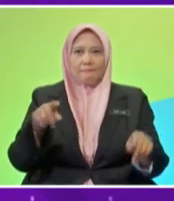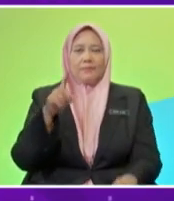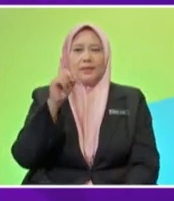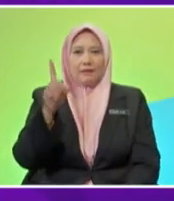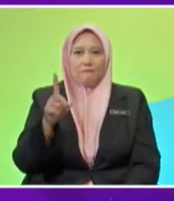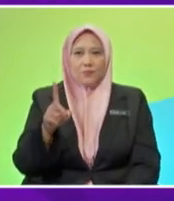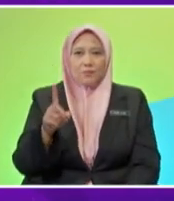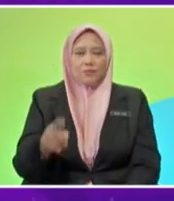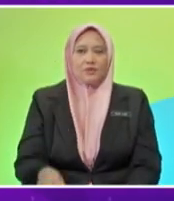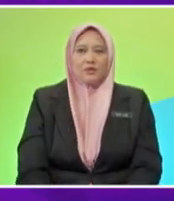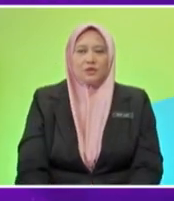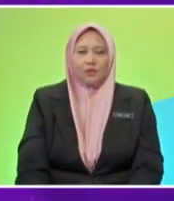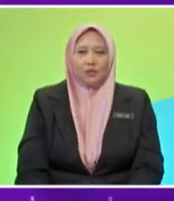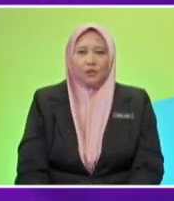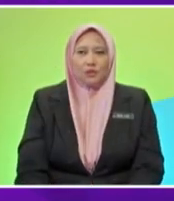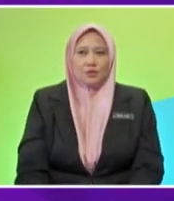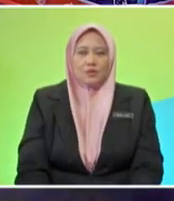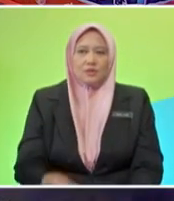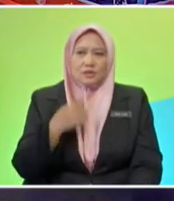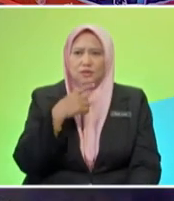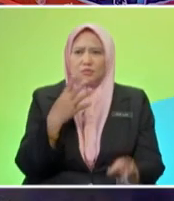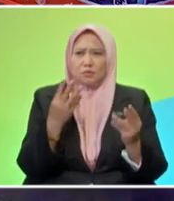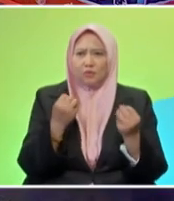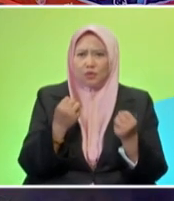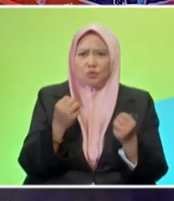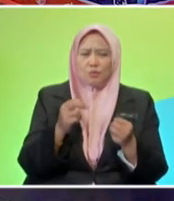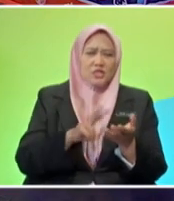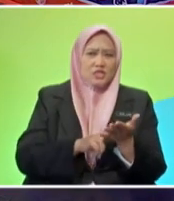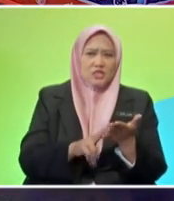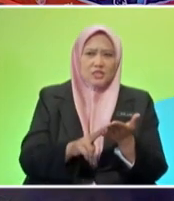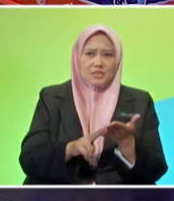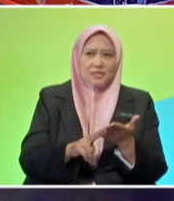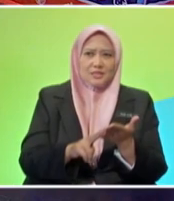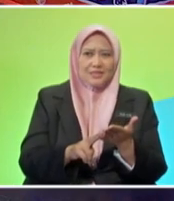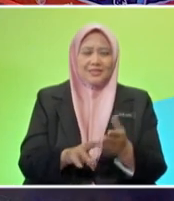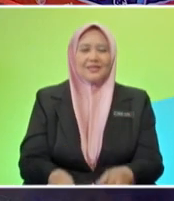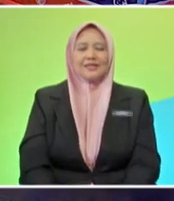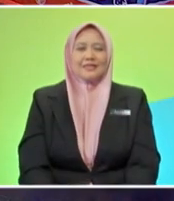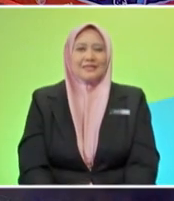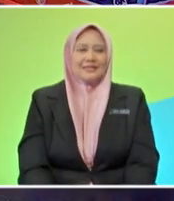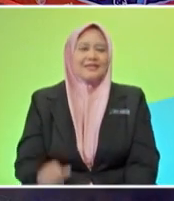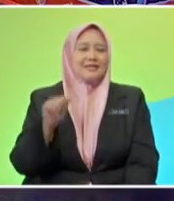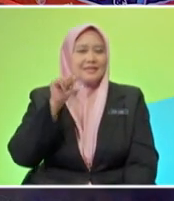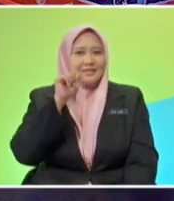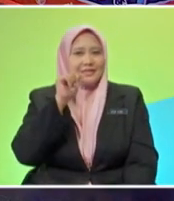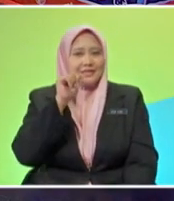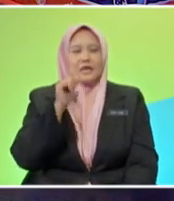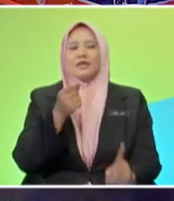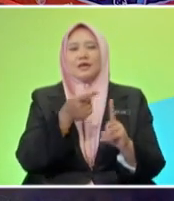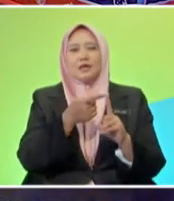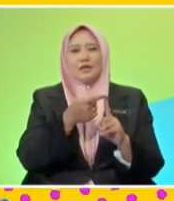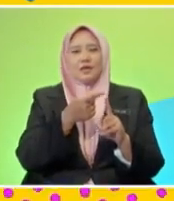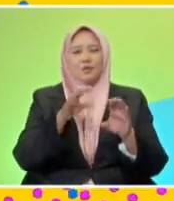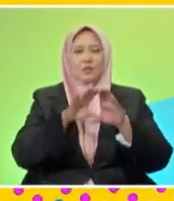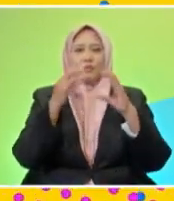ini. Mana-mana dipersilakan murid-murid dalam Google Meet, angkat tangan. Kita persilakan Azahra dari Kumpulan Pasta. Silakan.